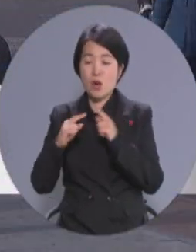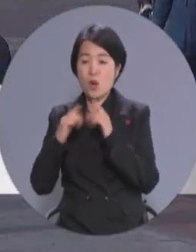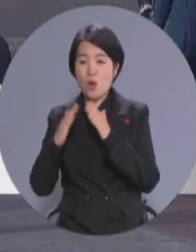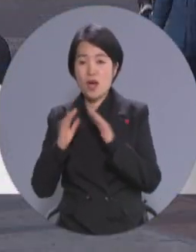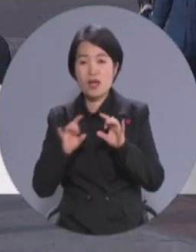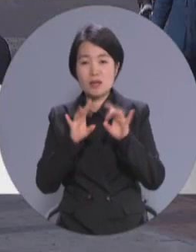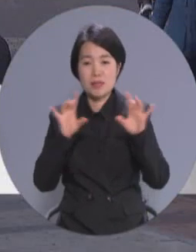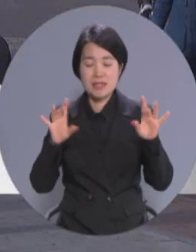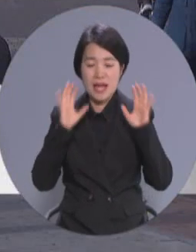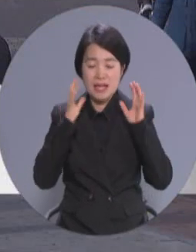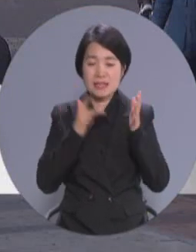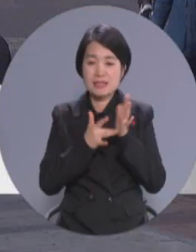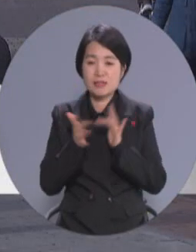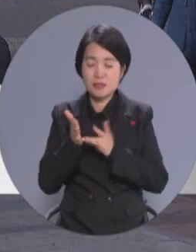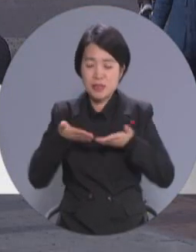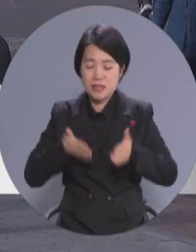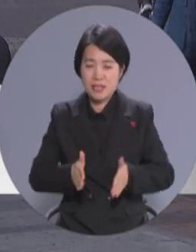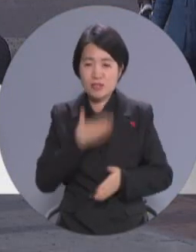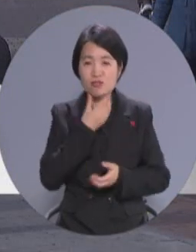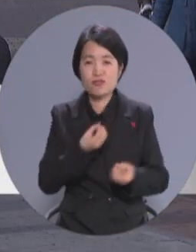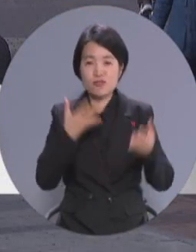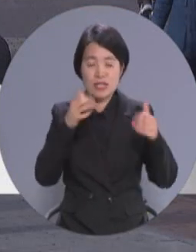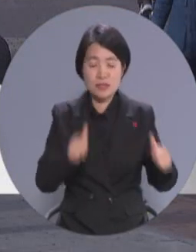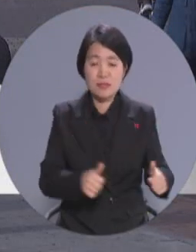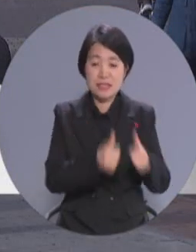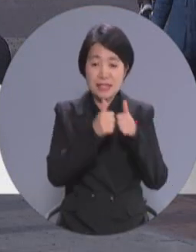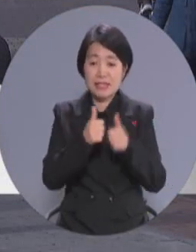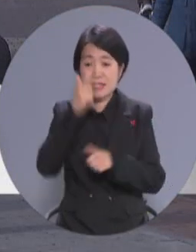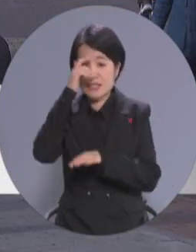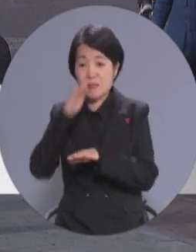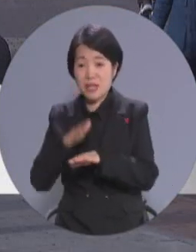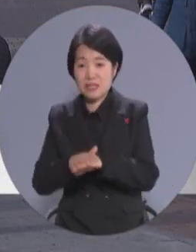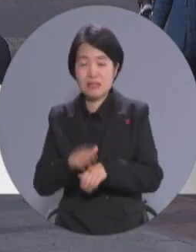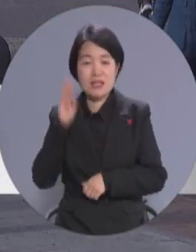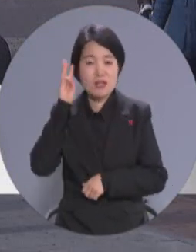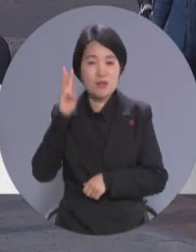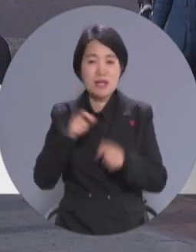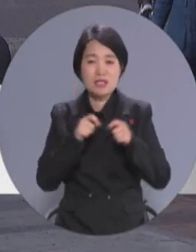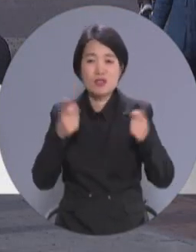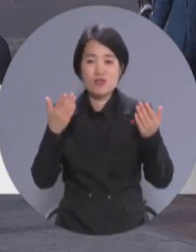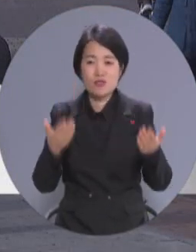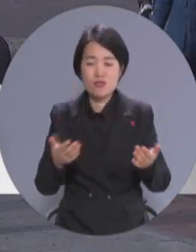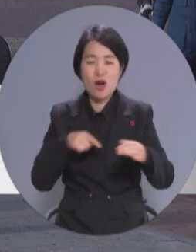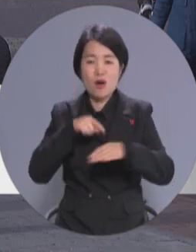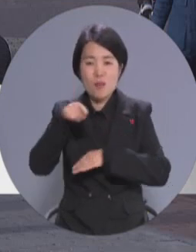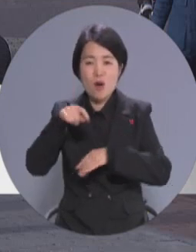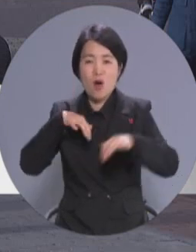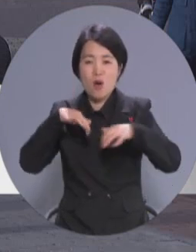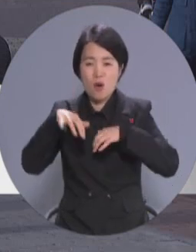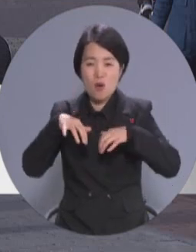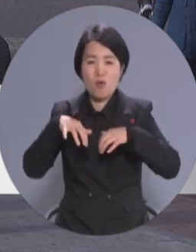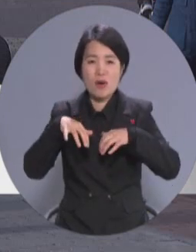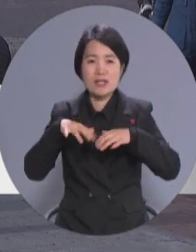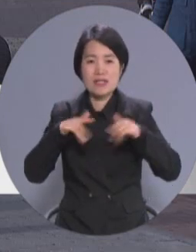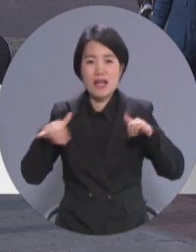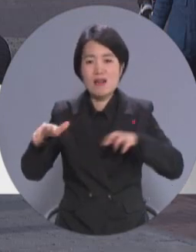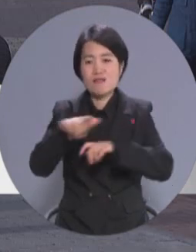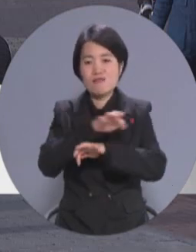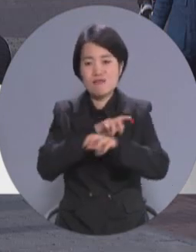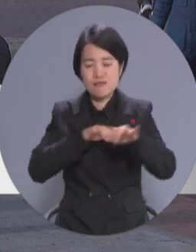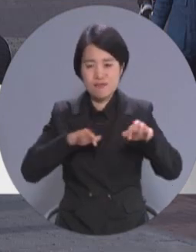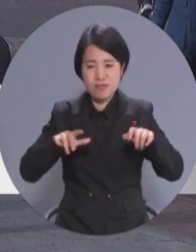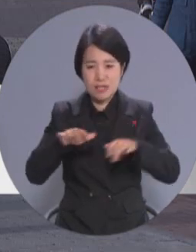예수의 탄생을 축하하는 미사와 예배가 이어졌고 사흘간의 긴 연휴에 거리는 휴일을 만끽하려는